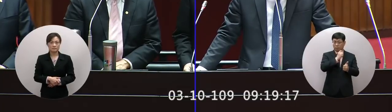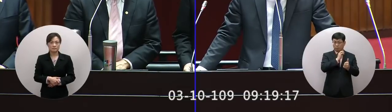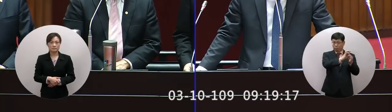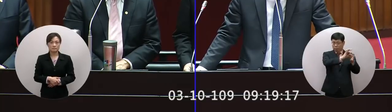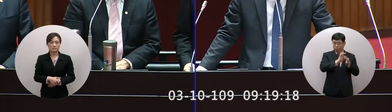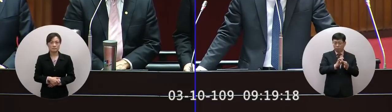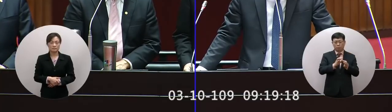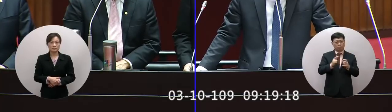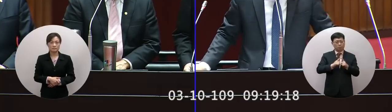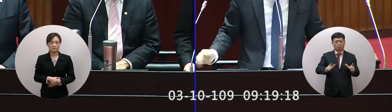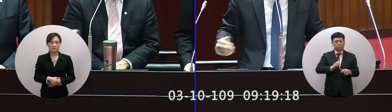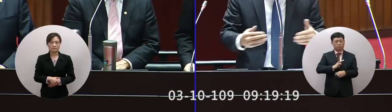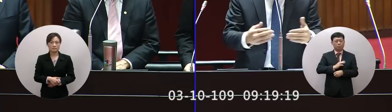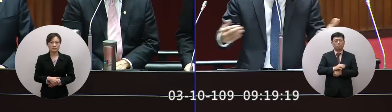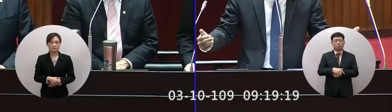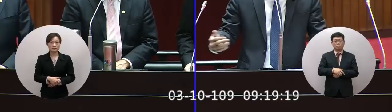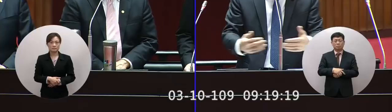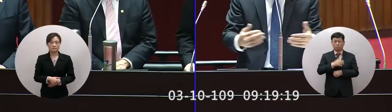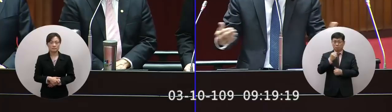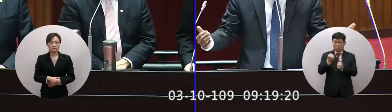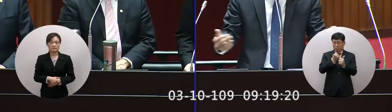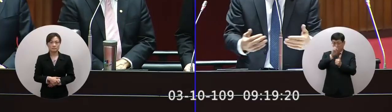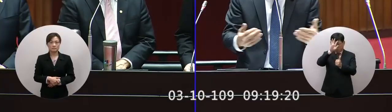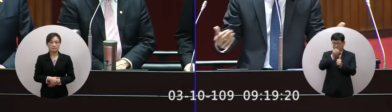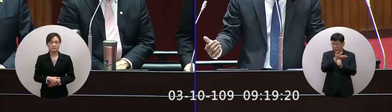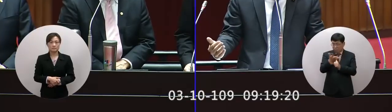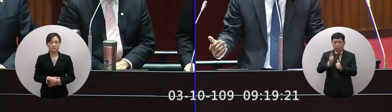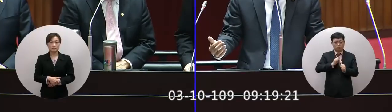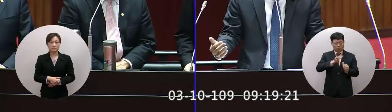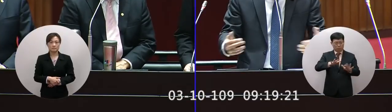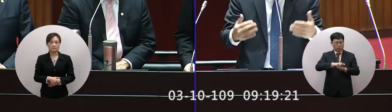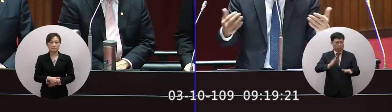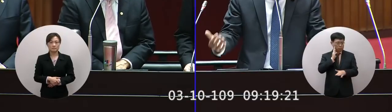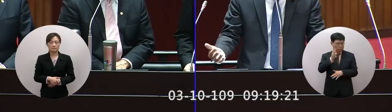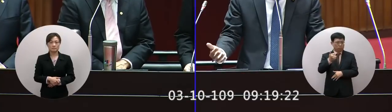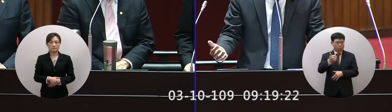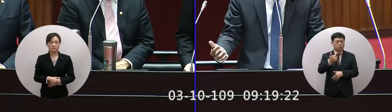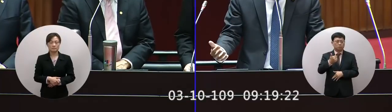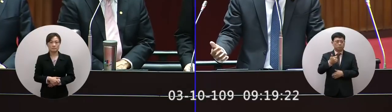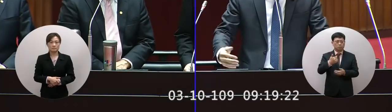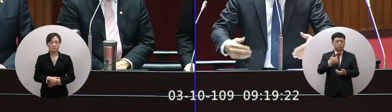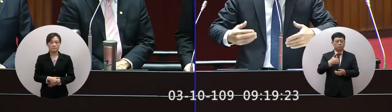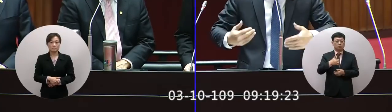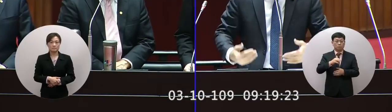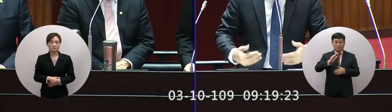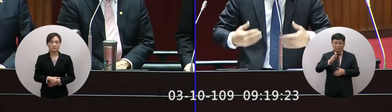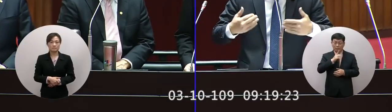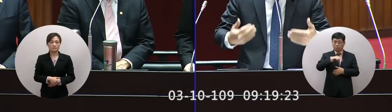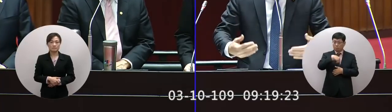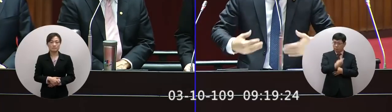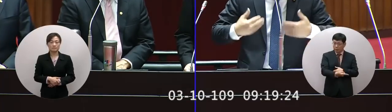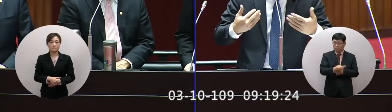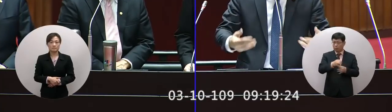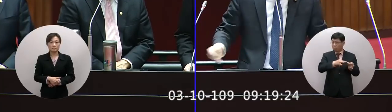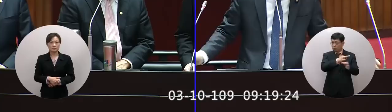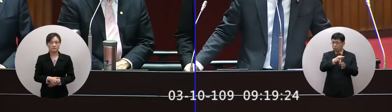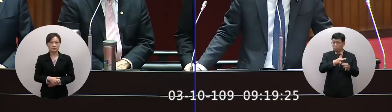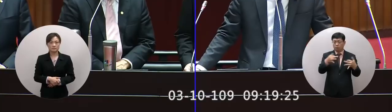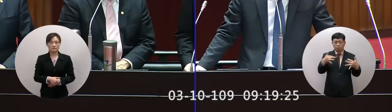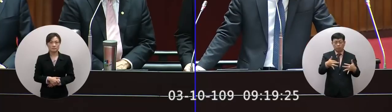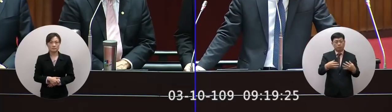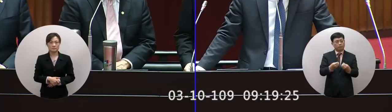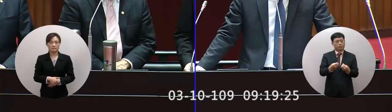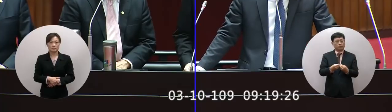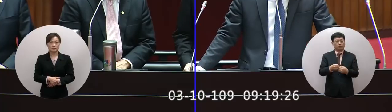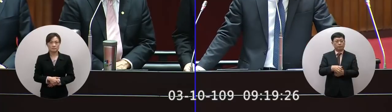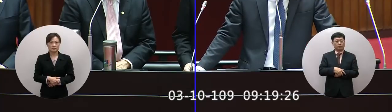牵连绝对非常大。控制疫情是现在我们最稳定的，我们能够控制到最稳定，可是接下来经济上面的